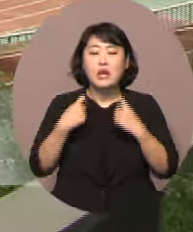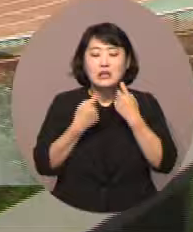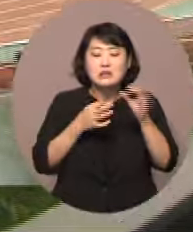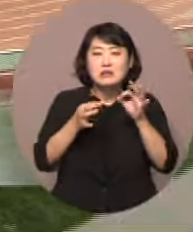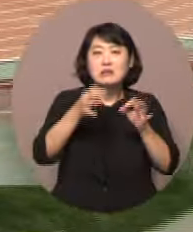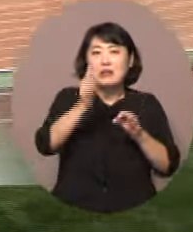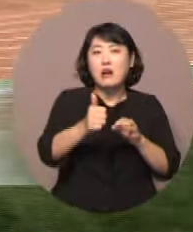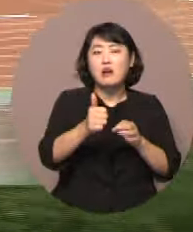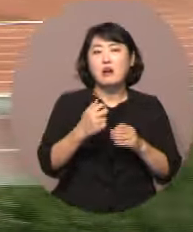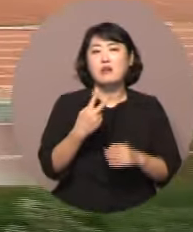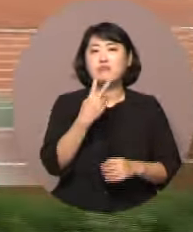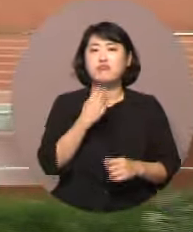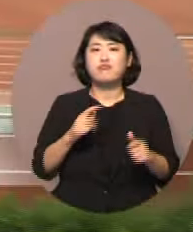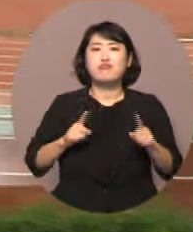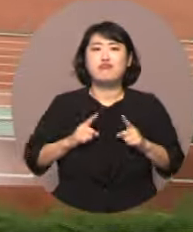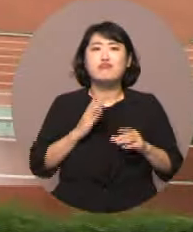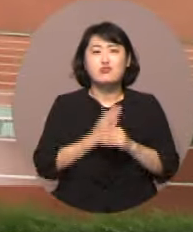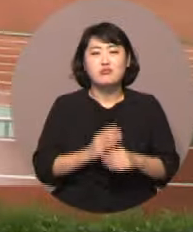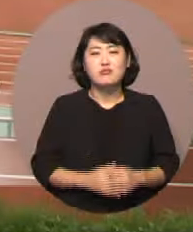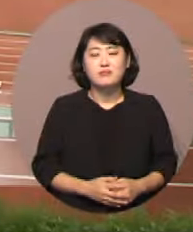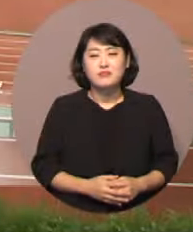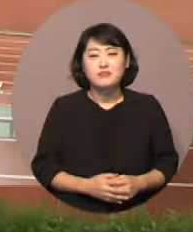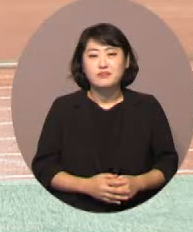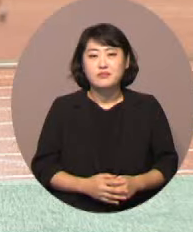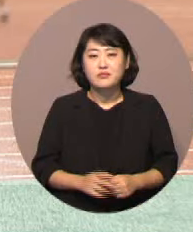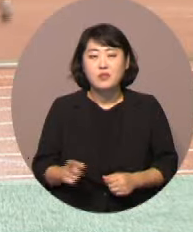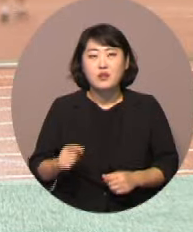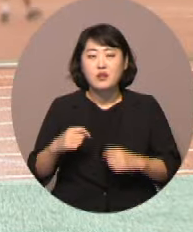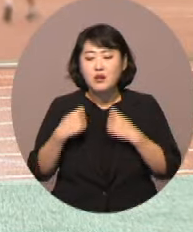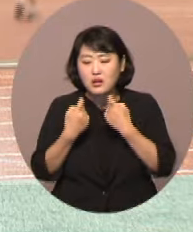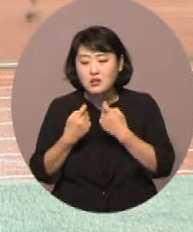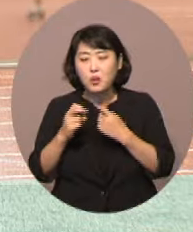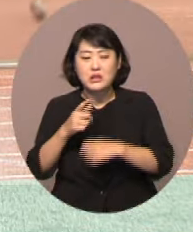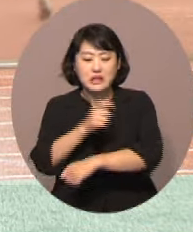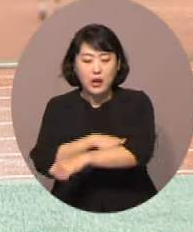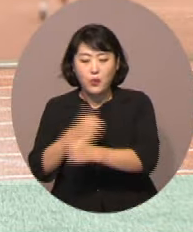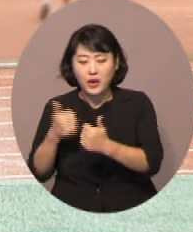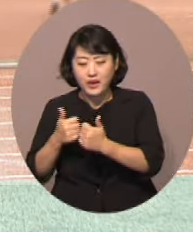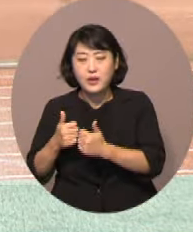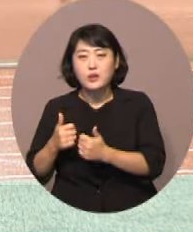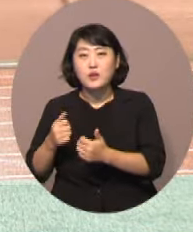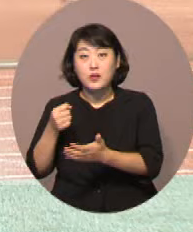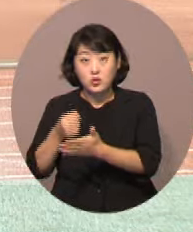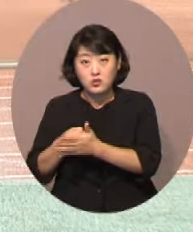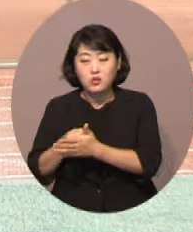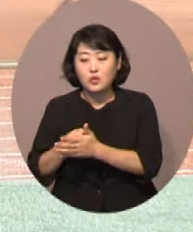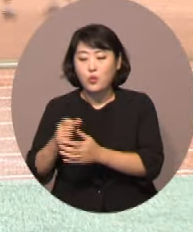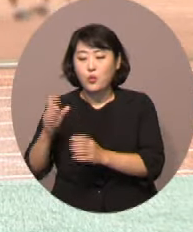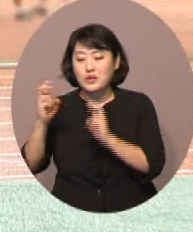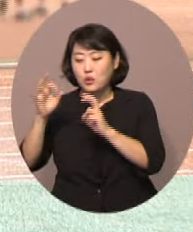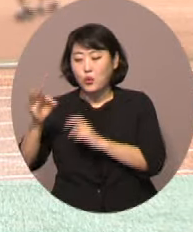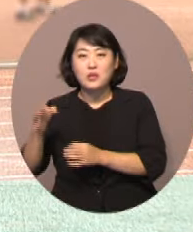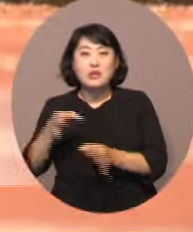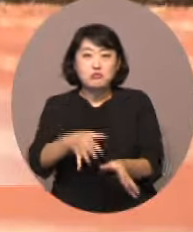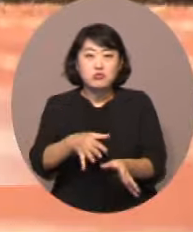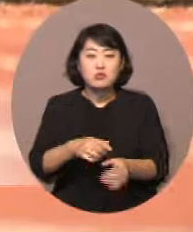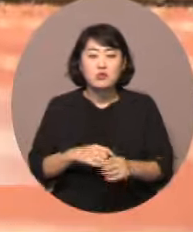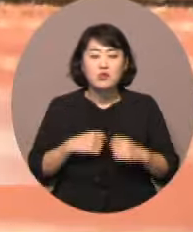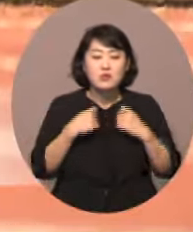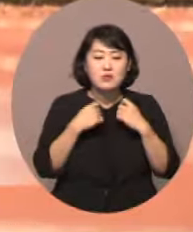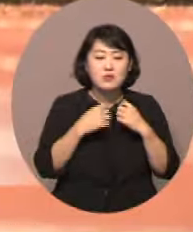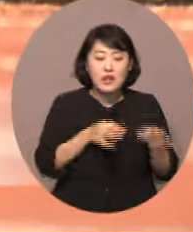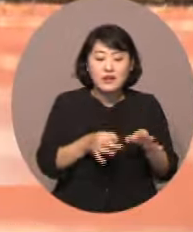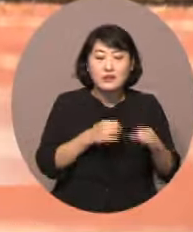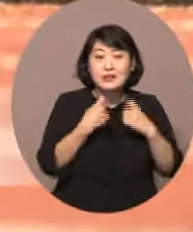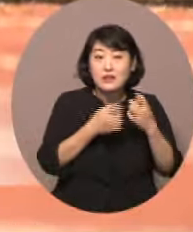맞고 있습니다 기업 임원의 경우 사규나 이사회의 의결을 토대로 회사 돈을 기부하고 자영업자는 사제를